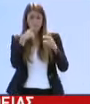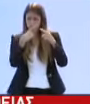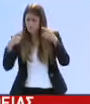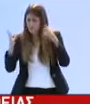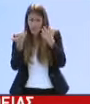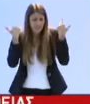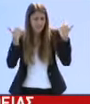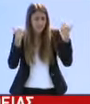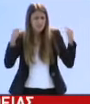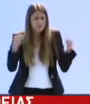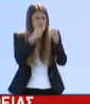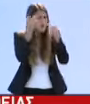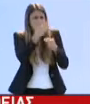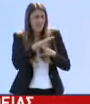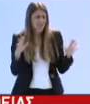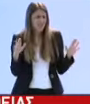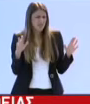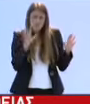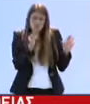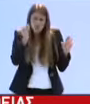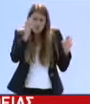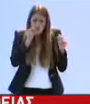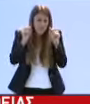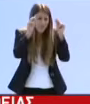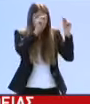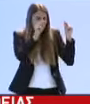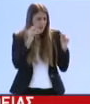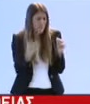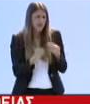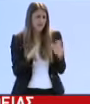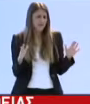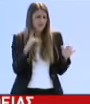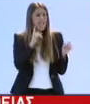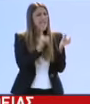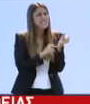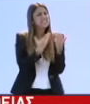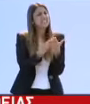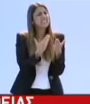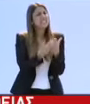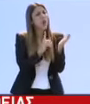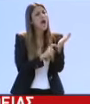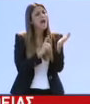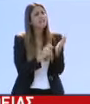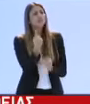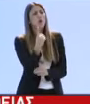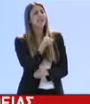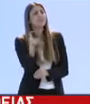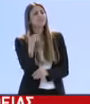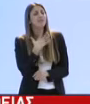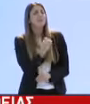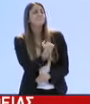αμβληθεί σημαντικά. Κοινό στοιχείο όλων αυτών των πολιτών είναι η πίστη τους